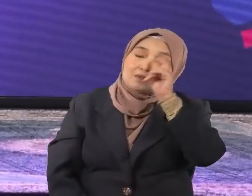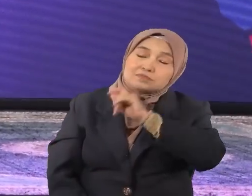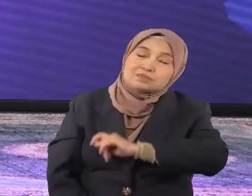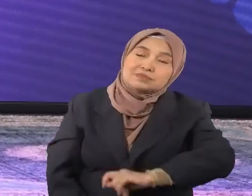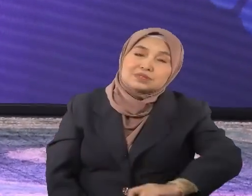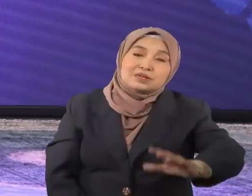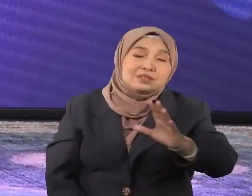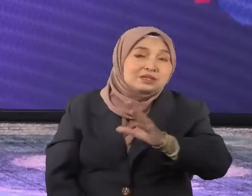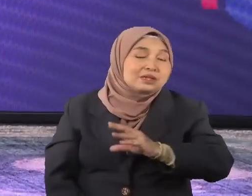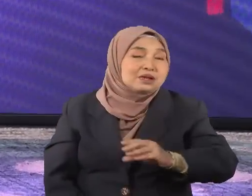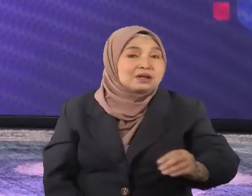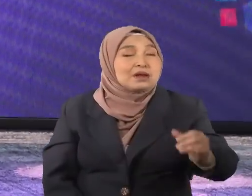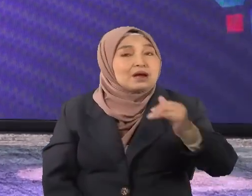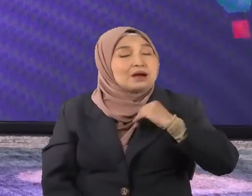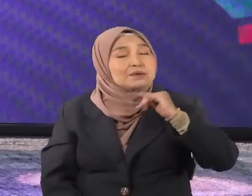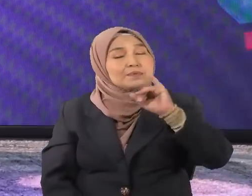tuntas ku mendaki